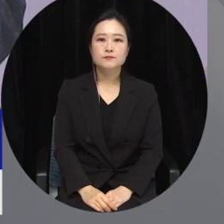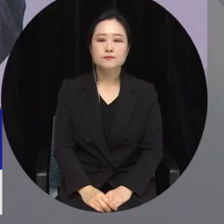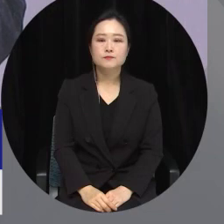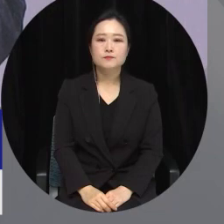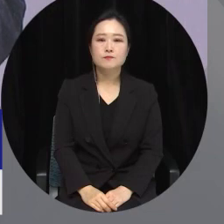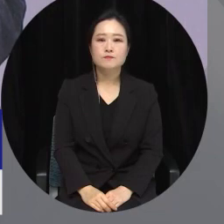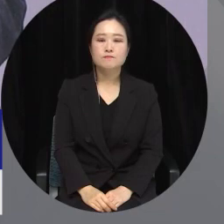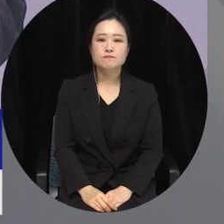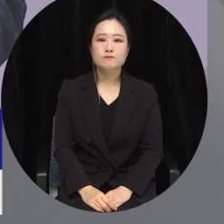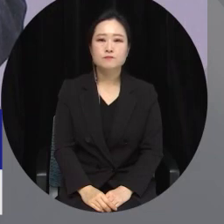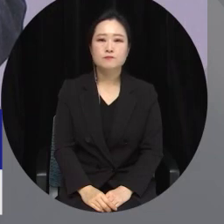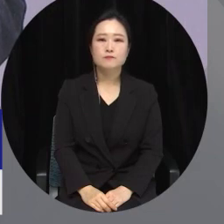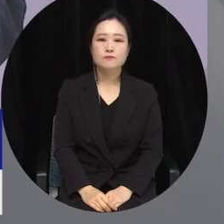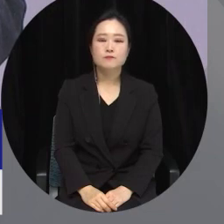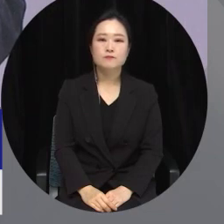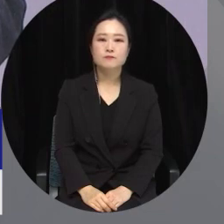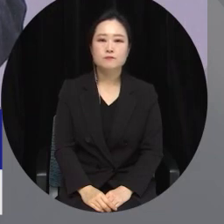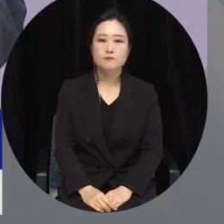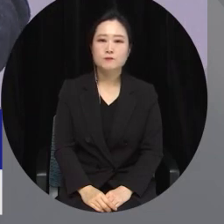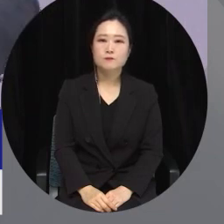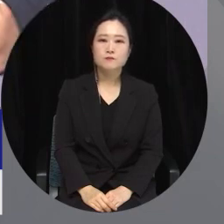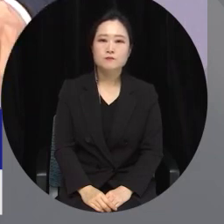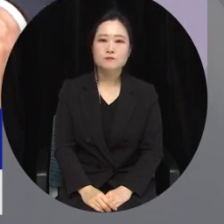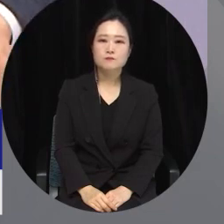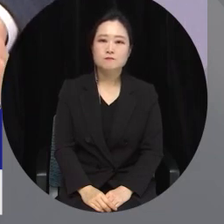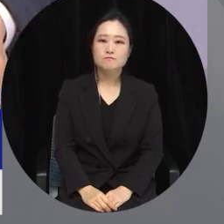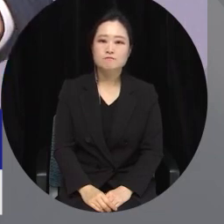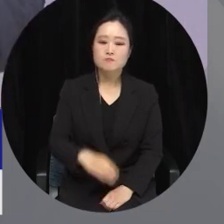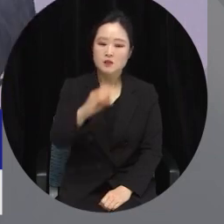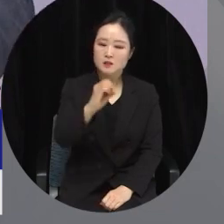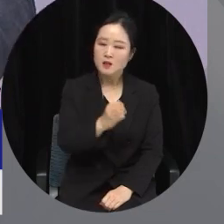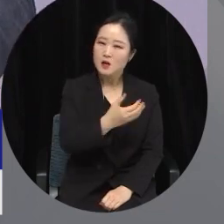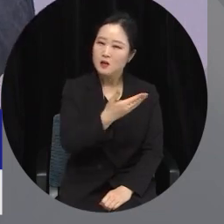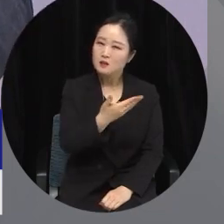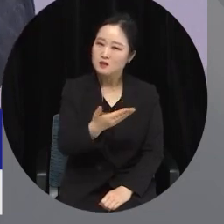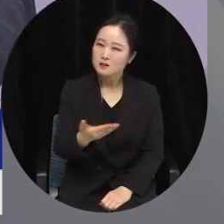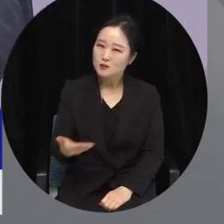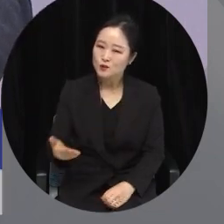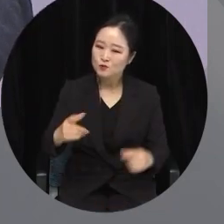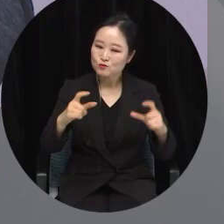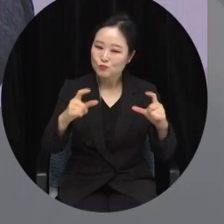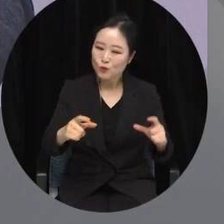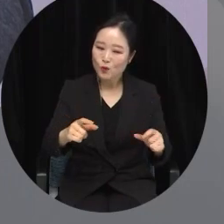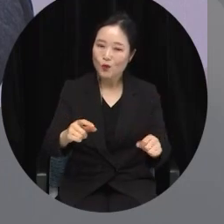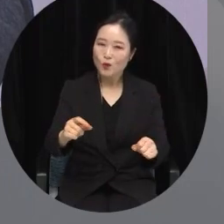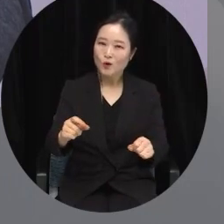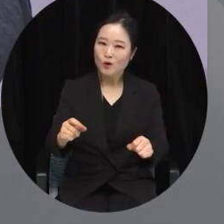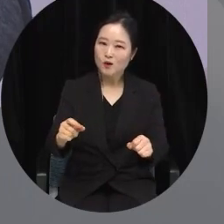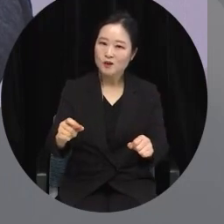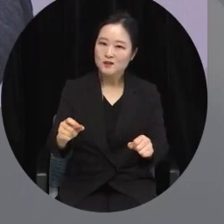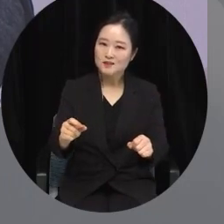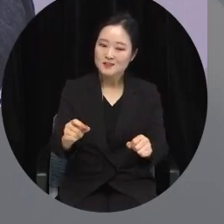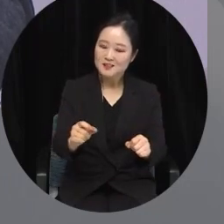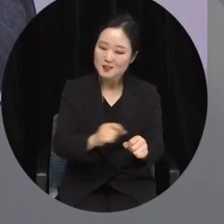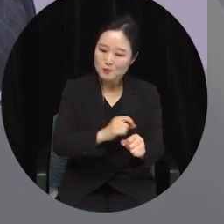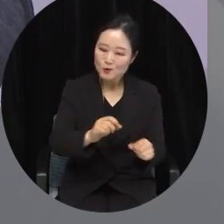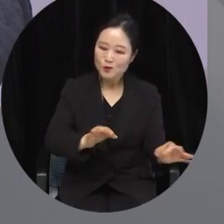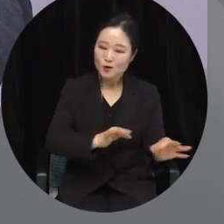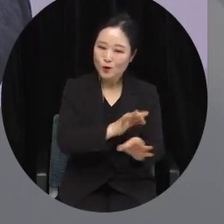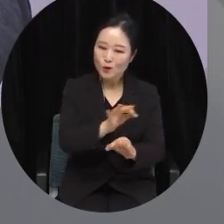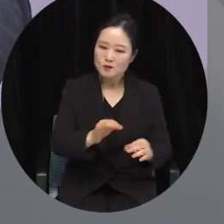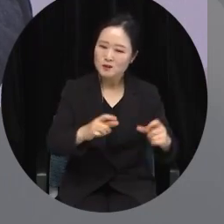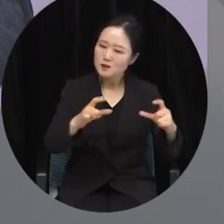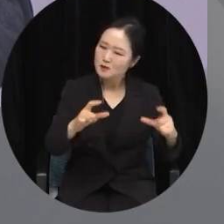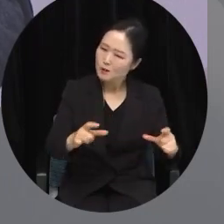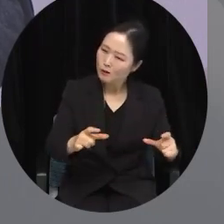그런 식의 수준 가지고 양천 경제 특구라고 제안하는 건 조금 부적절하다 이렇게 좀